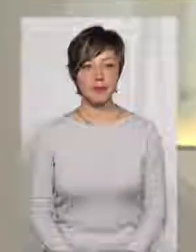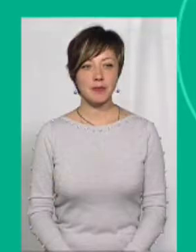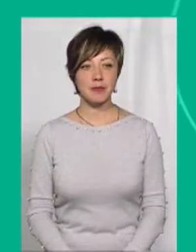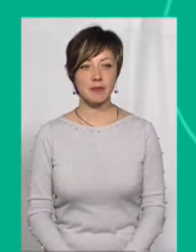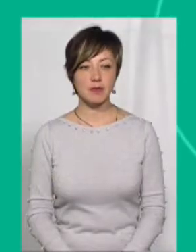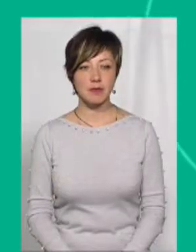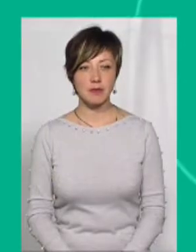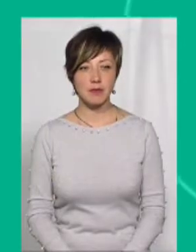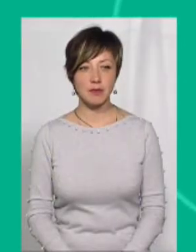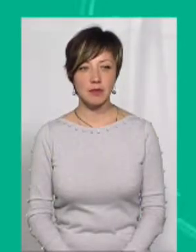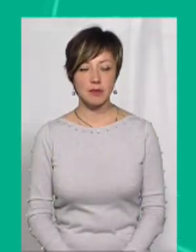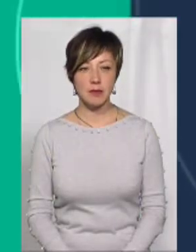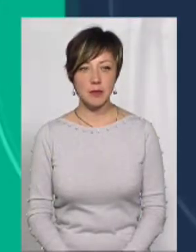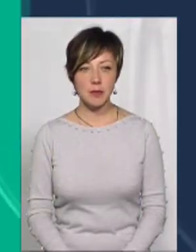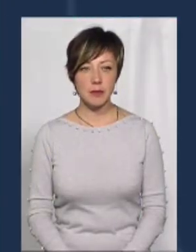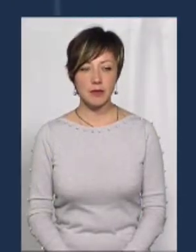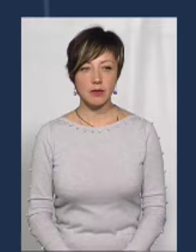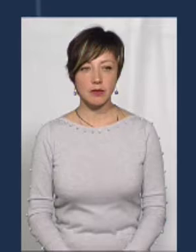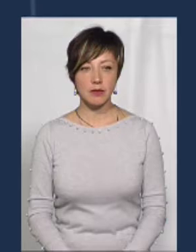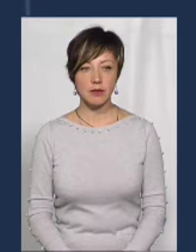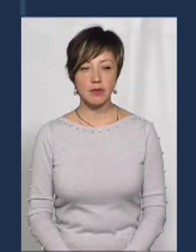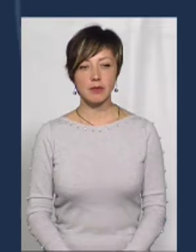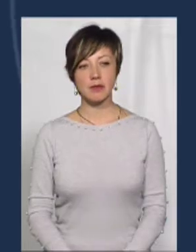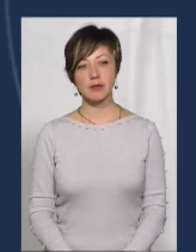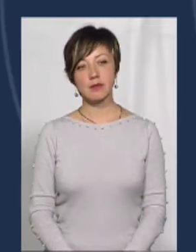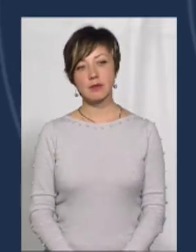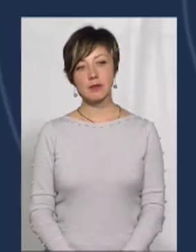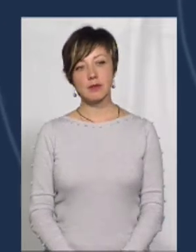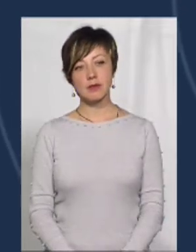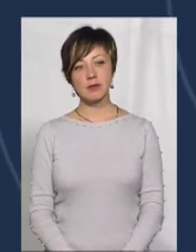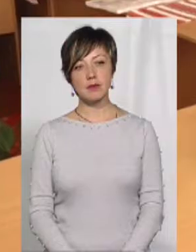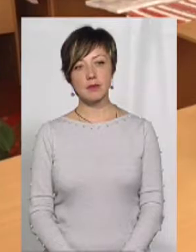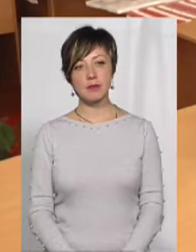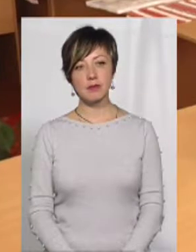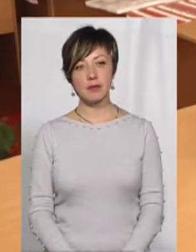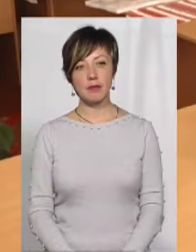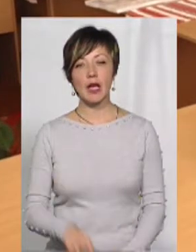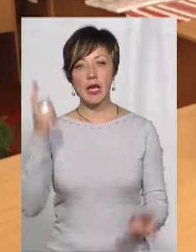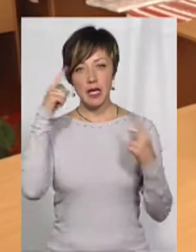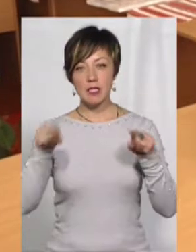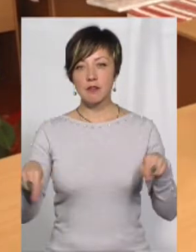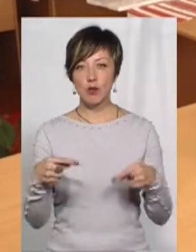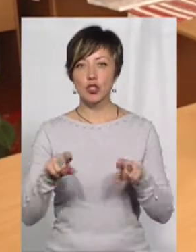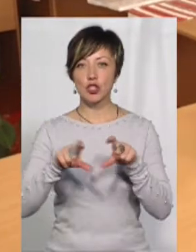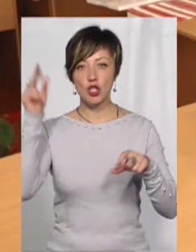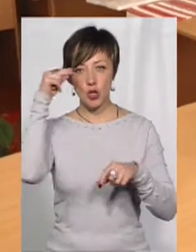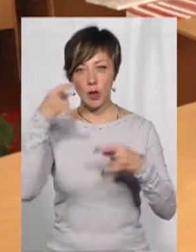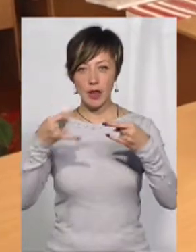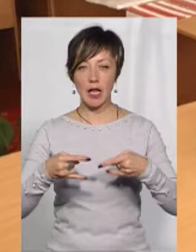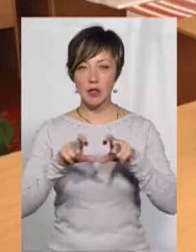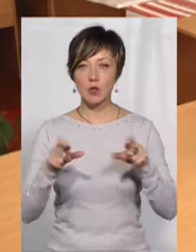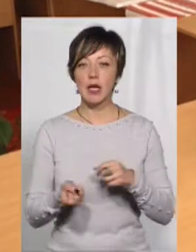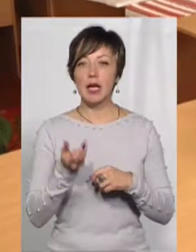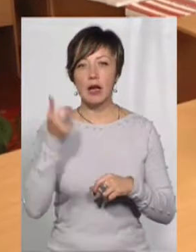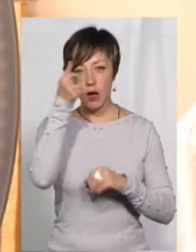Тут Ідея створення шкільної телестудії виникла кілька років